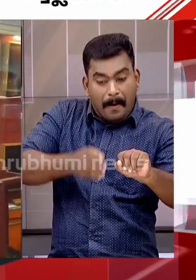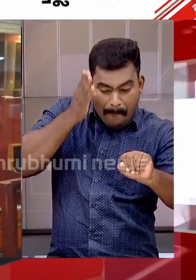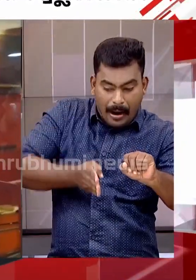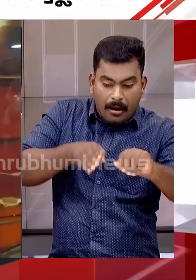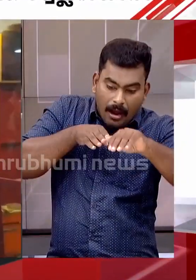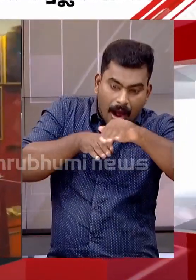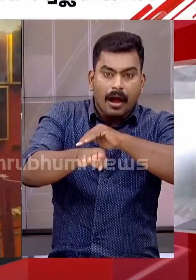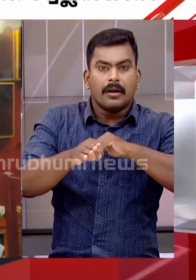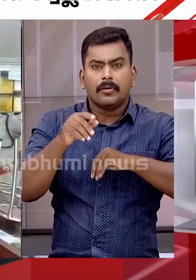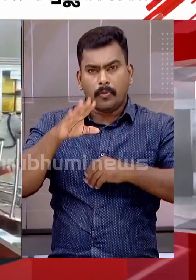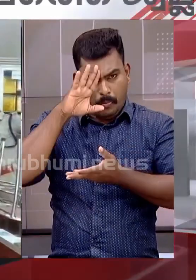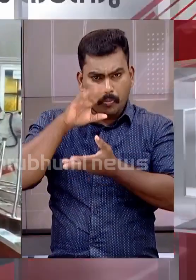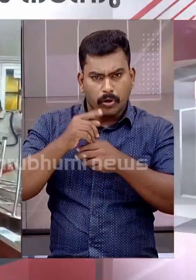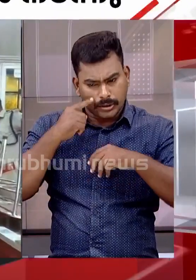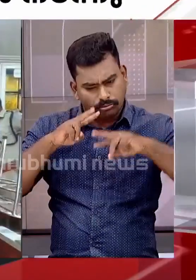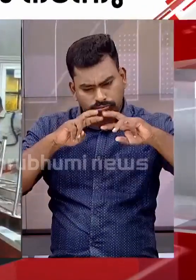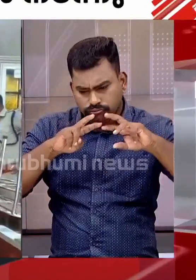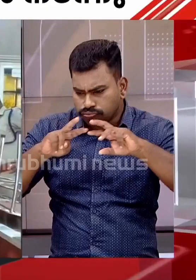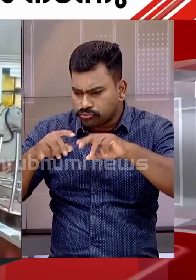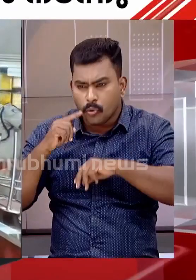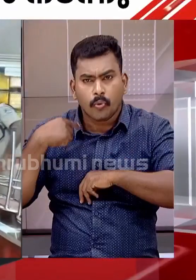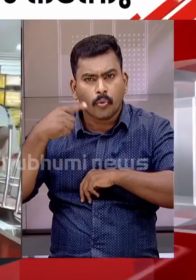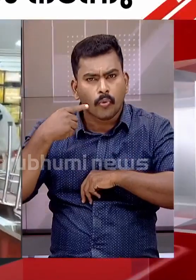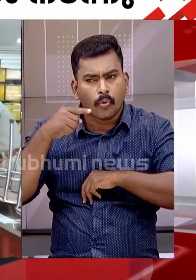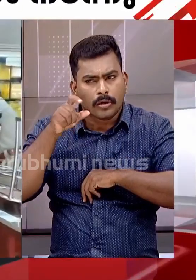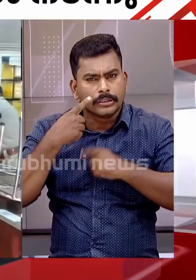കേന്ദ്രീകരിച്ചുള്ള അന്വേഷണം തുടരുന്നു. ഫിംഗർ പ്രിന്റ് വിദഗ്ധരടക്കം അവിടെ എത്തി